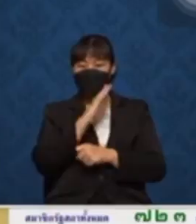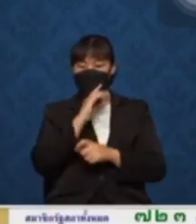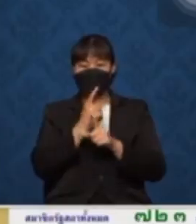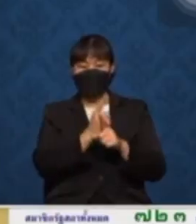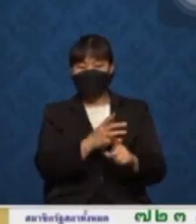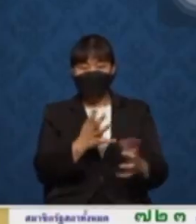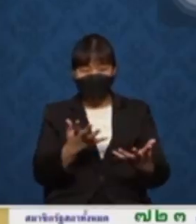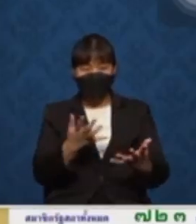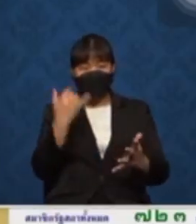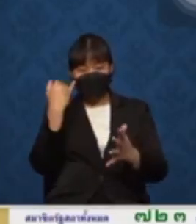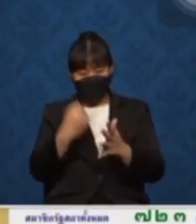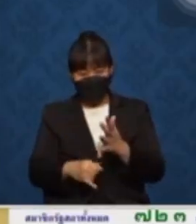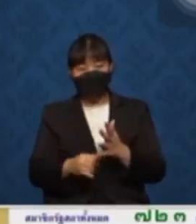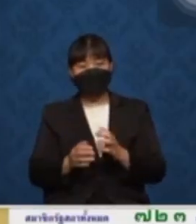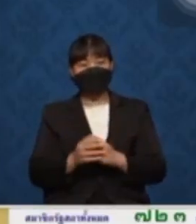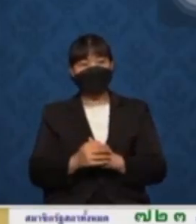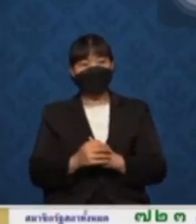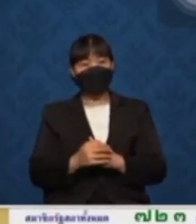ามแล้วผิด